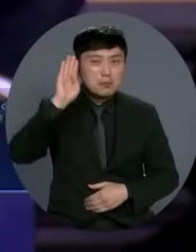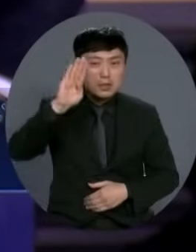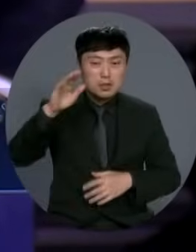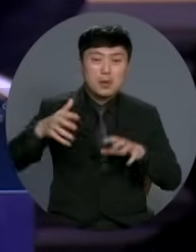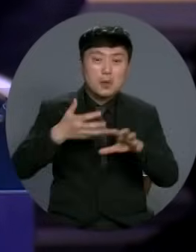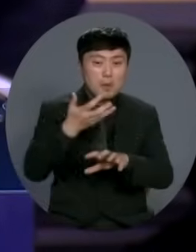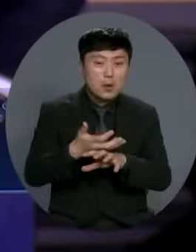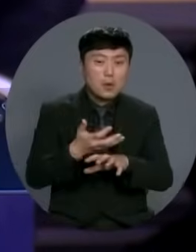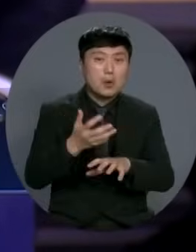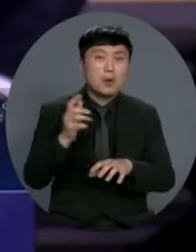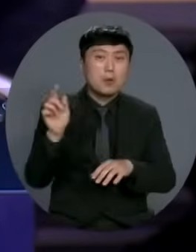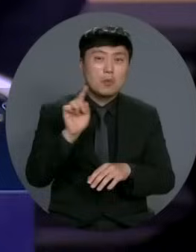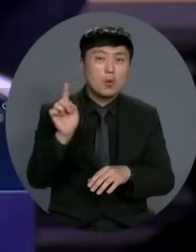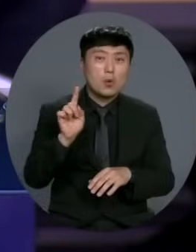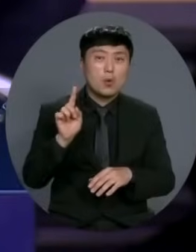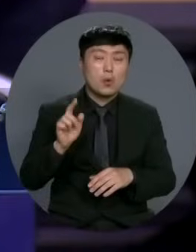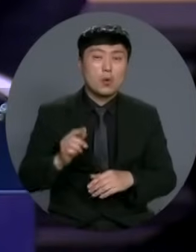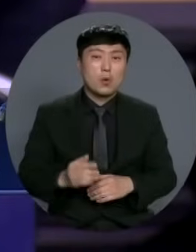바꾸는 것은